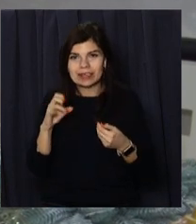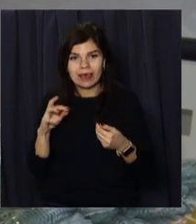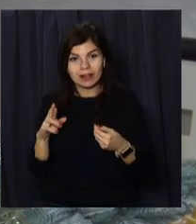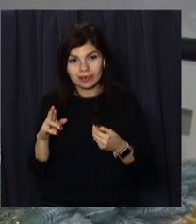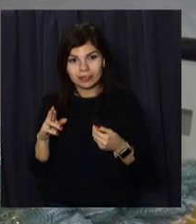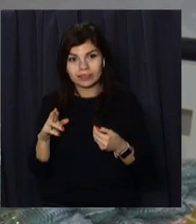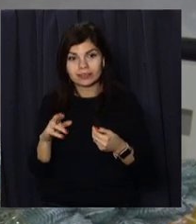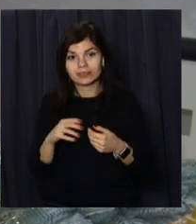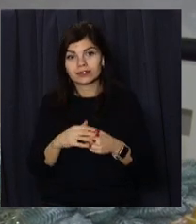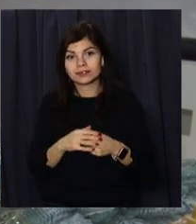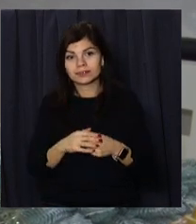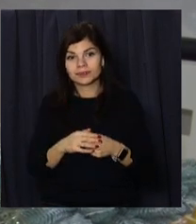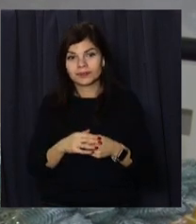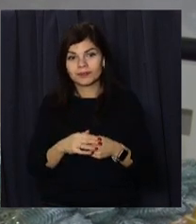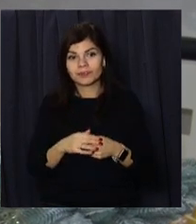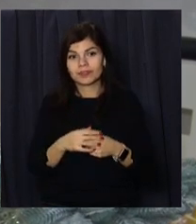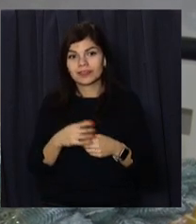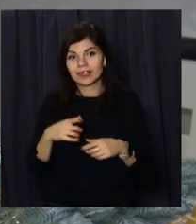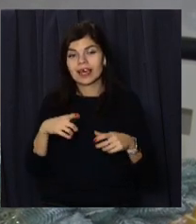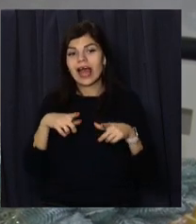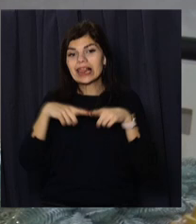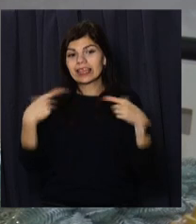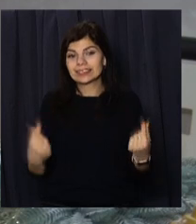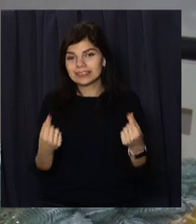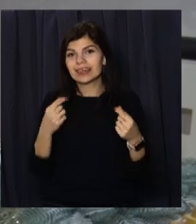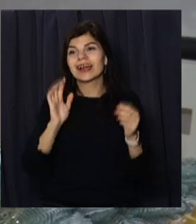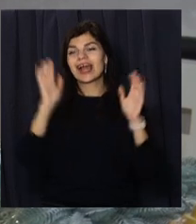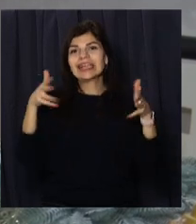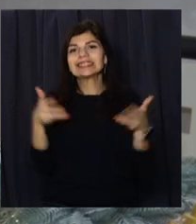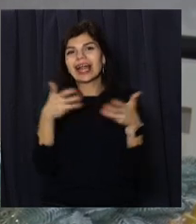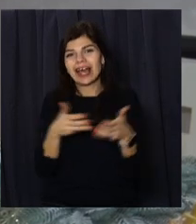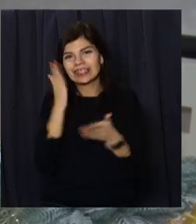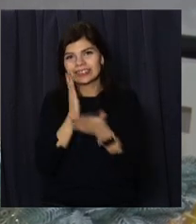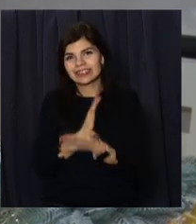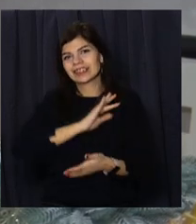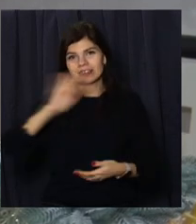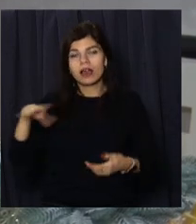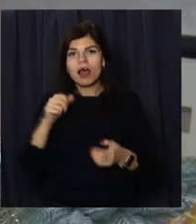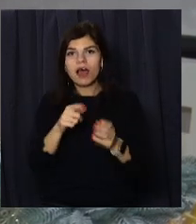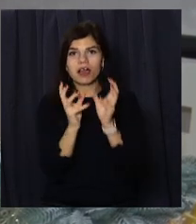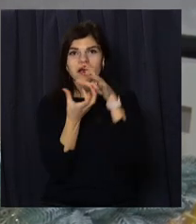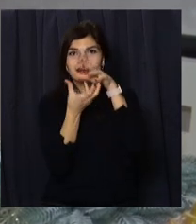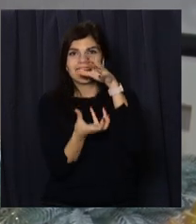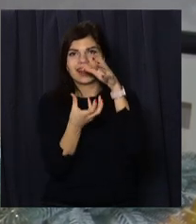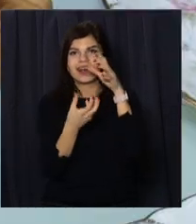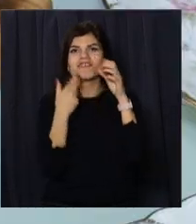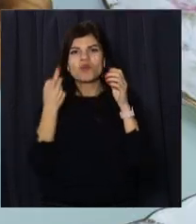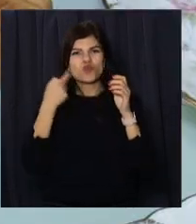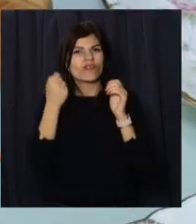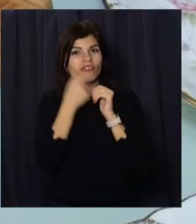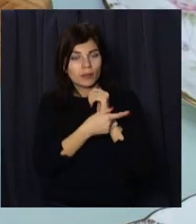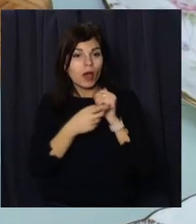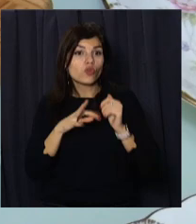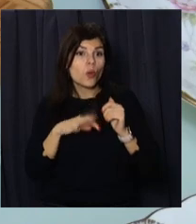у всіх хазяїв йде на мусор. Но ми із нею зробимо красиву розу, яка украсить і доповнить любое блюдо. Для